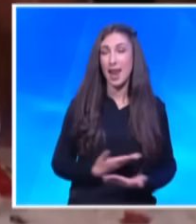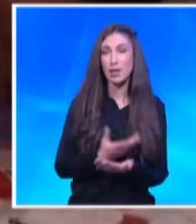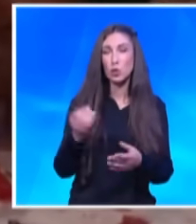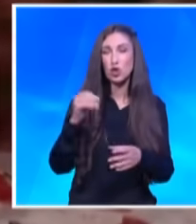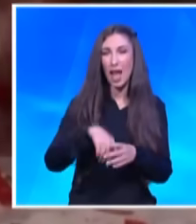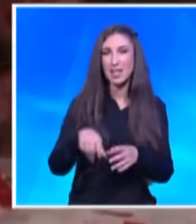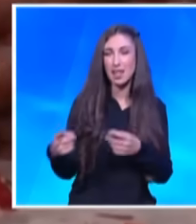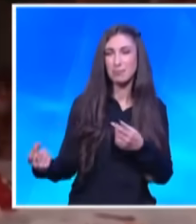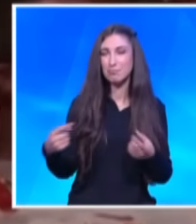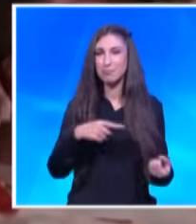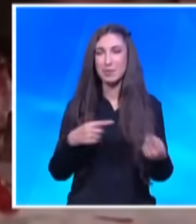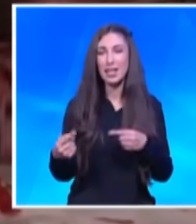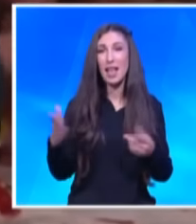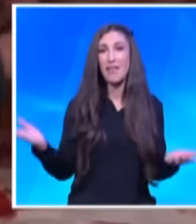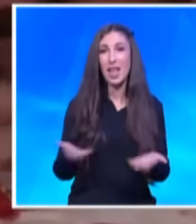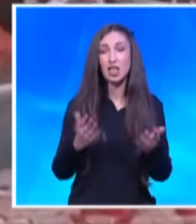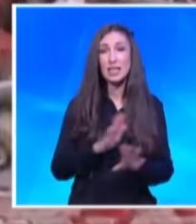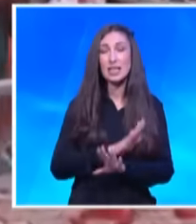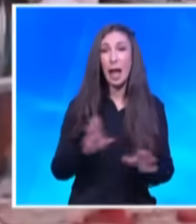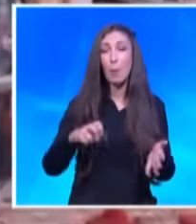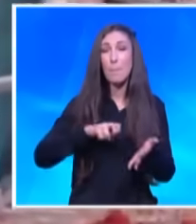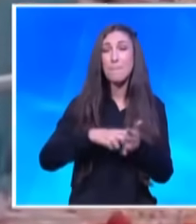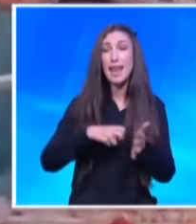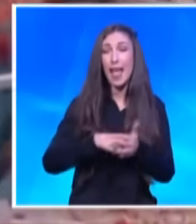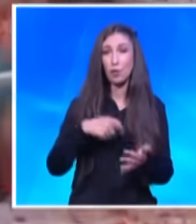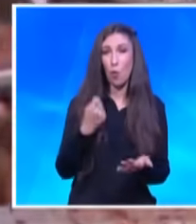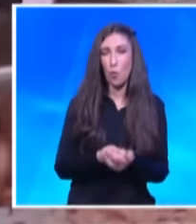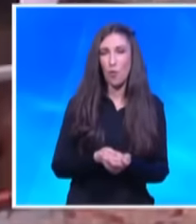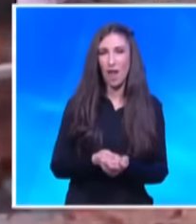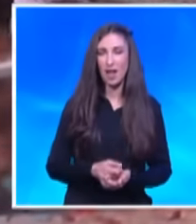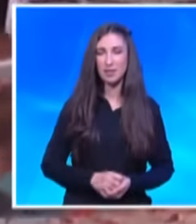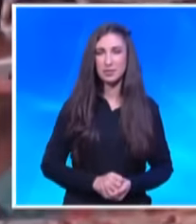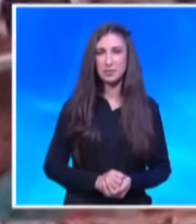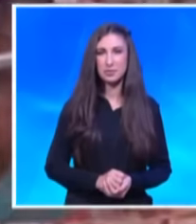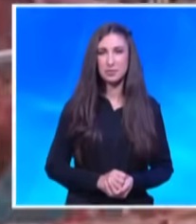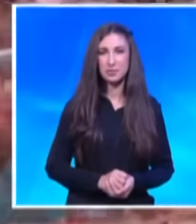участието в битката е вече само срещу билети.